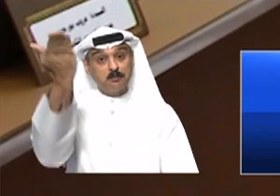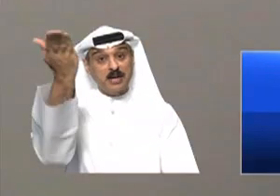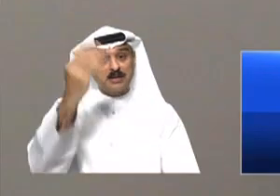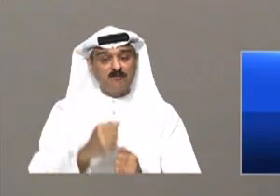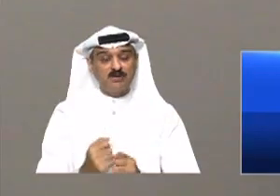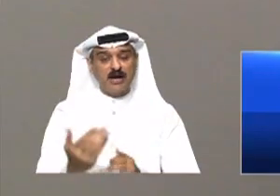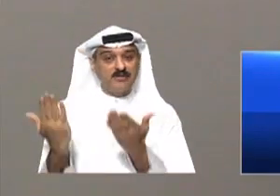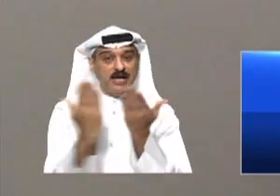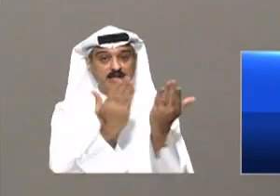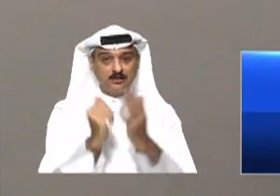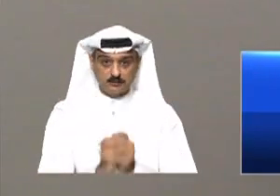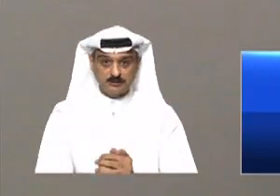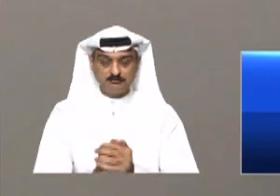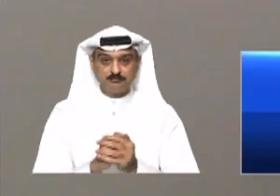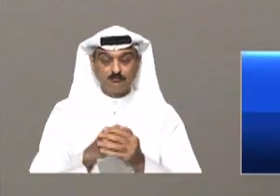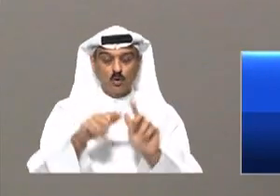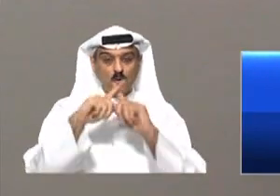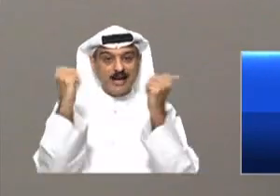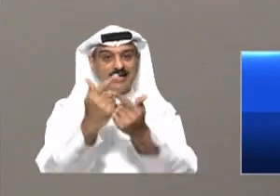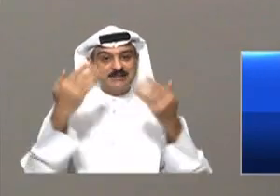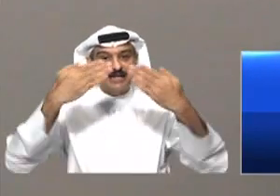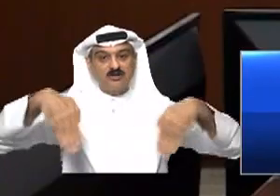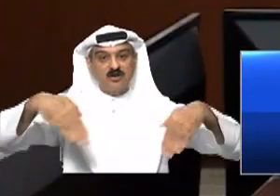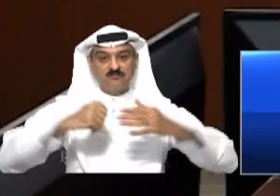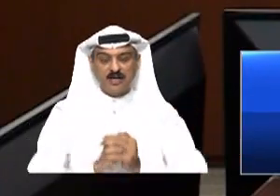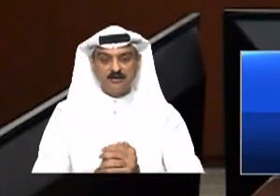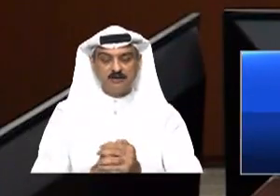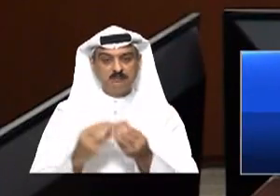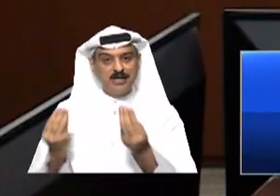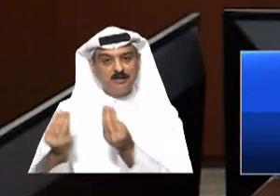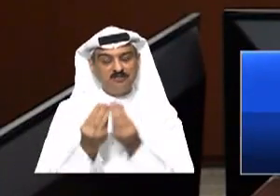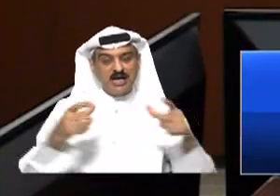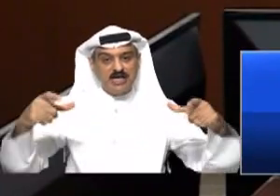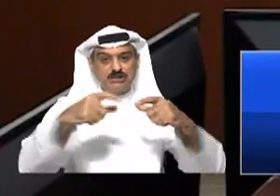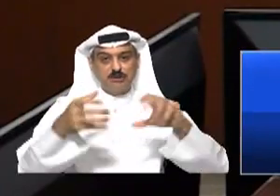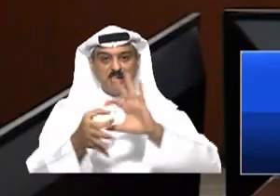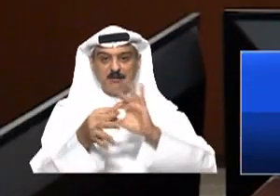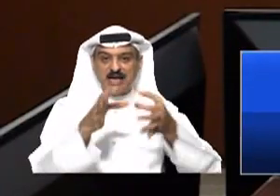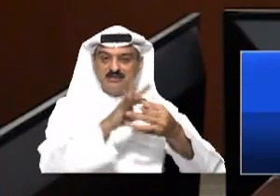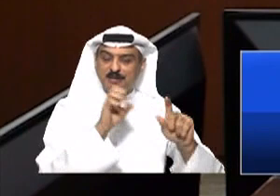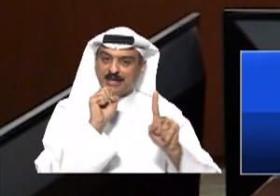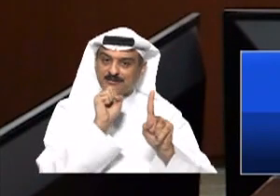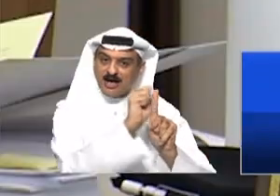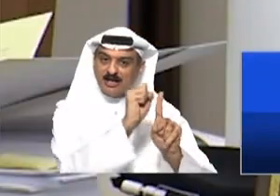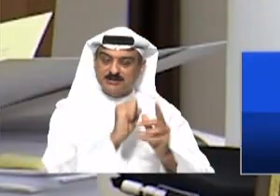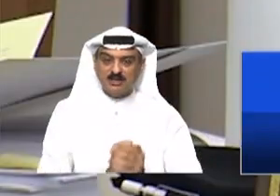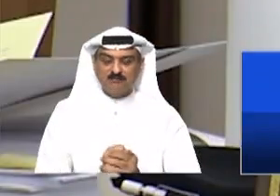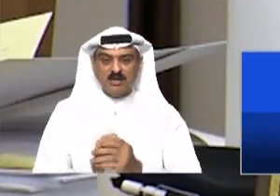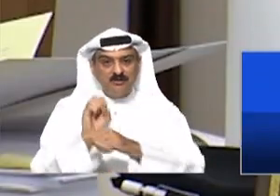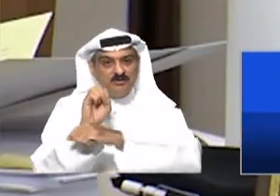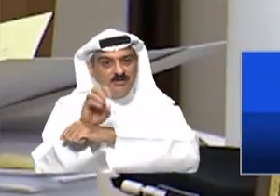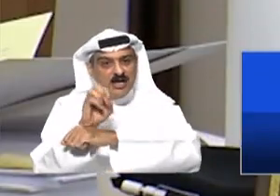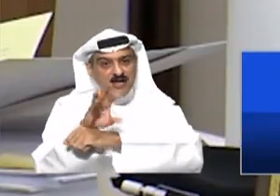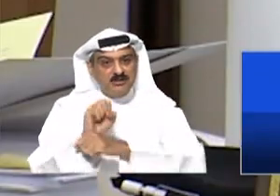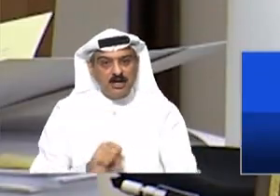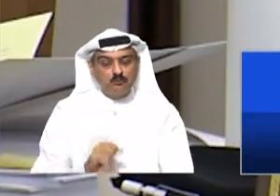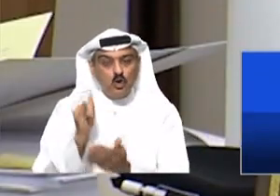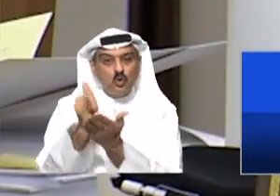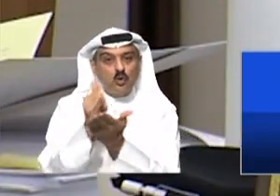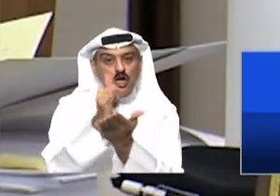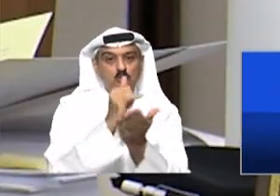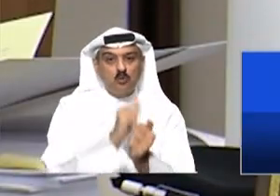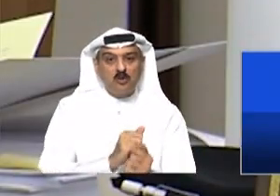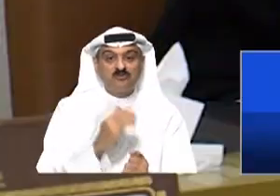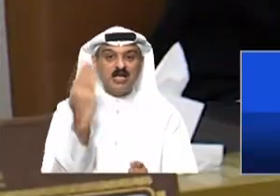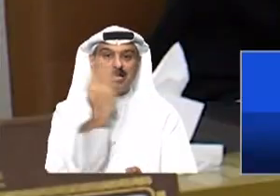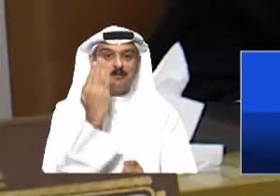شؤون ذوي الإعاقة البرلمانية مع مجموعة من الجمعيات المختصة ولا سيما في الجانب التعليمي وممثلي المدارس الخاصة